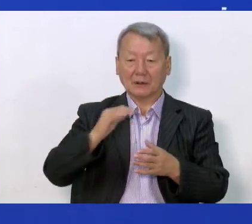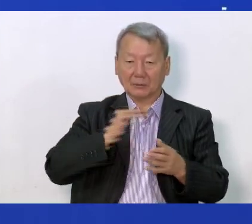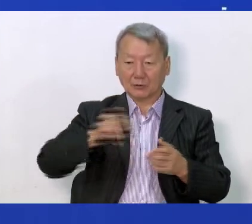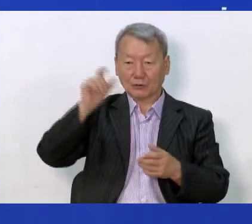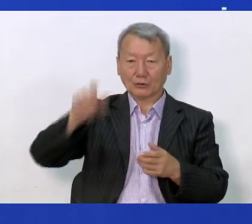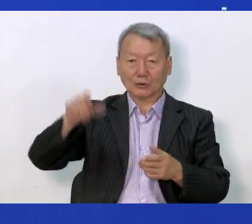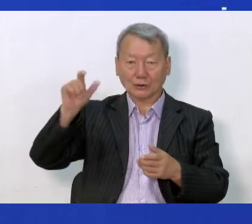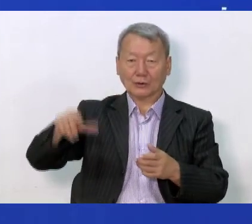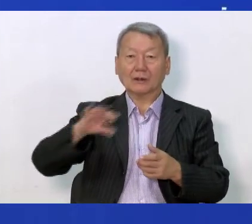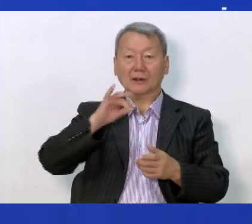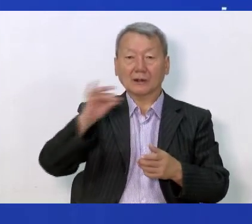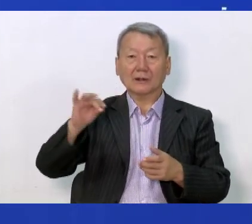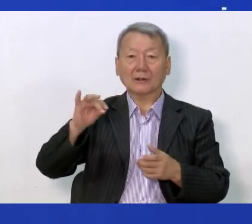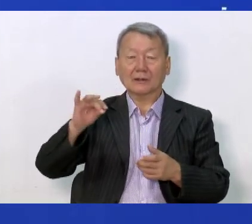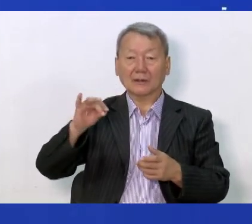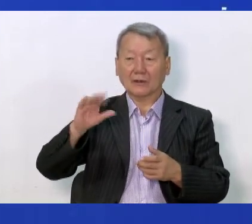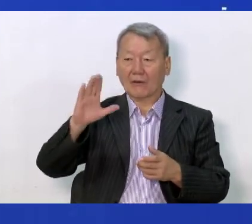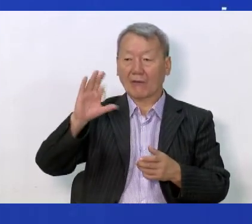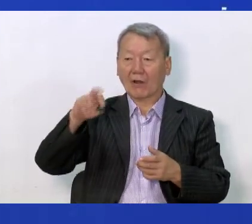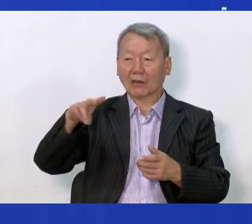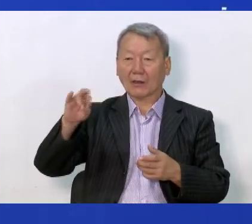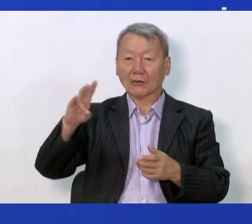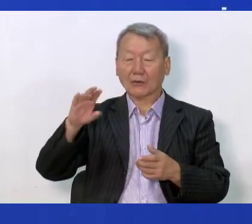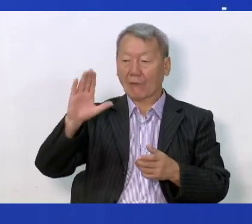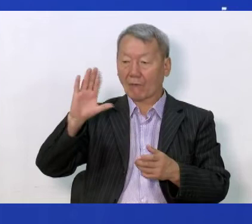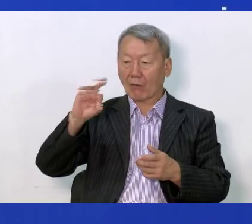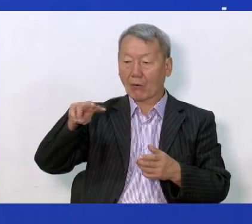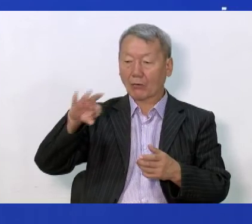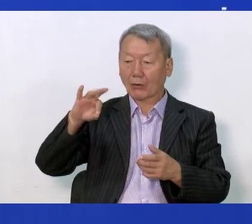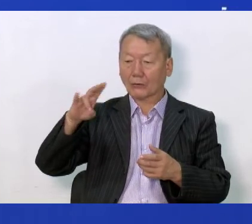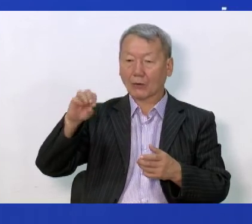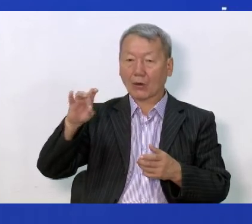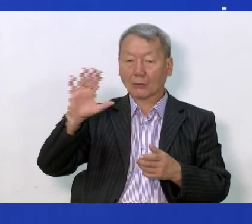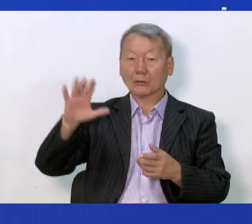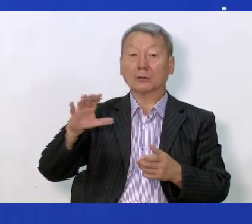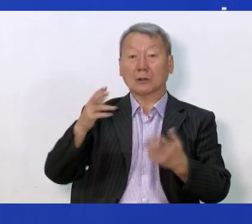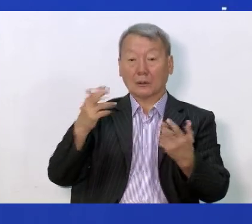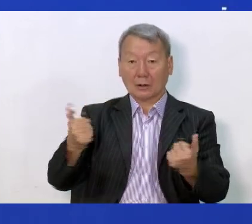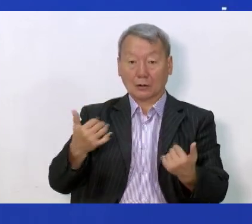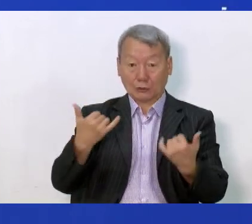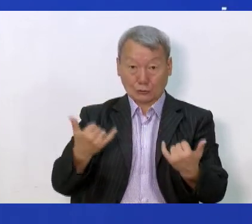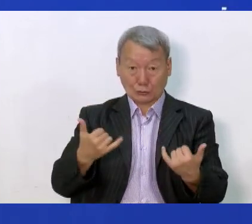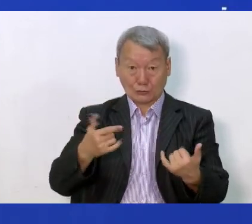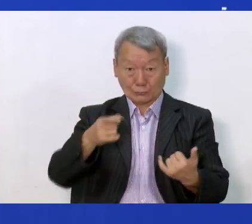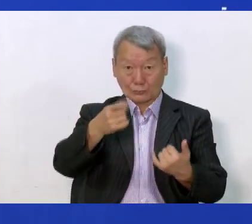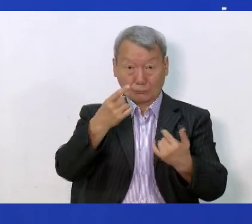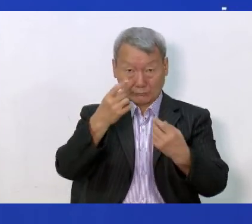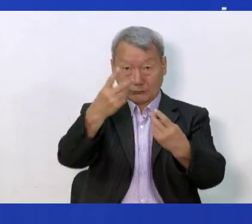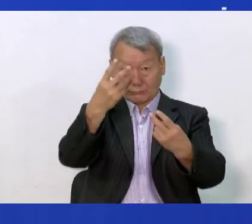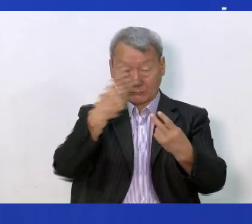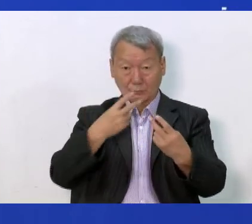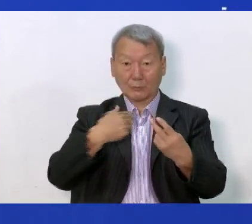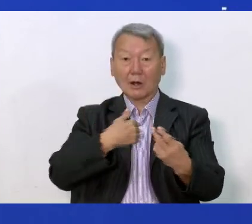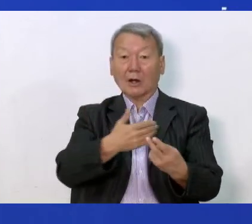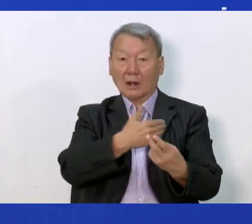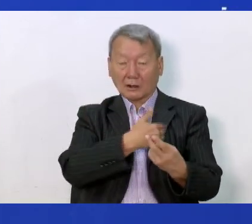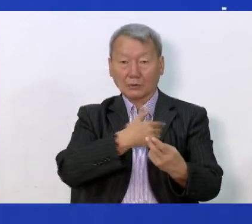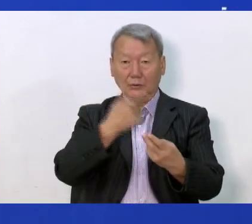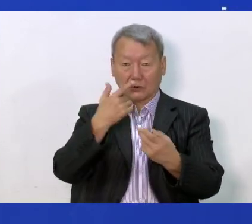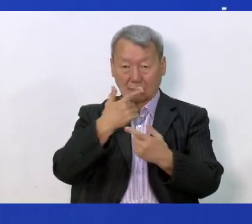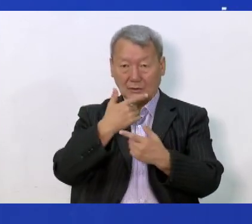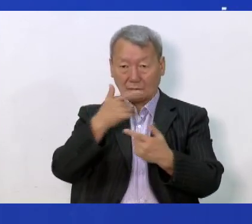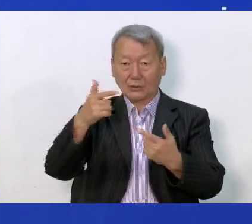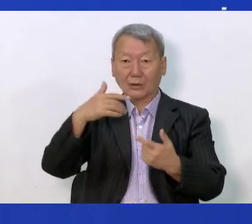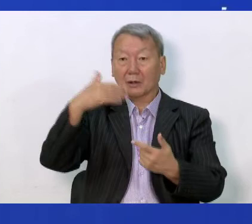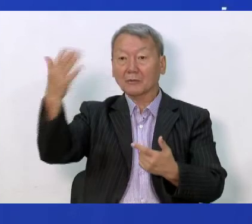бизнесменов и также волонтеров. И, конечно, пользуясь моментом, хотелось бы отметить, что